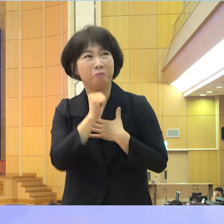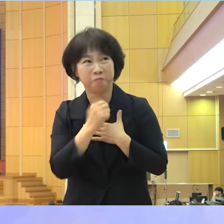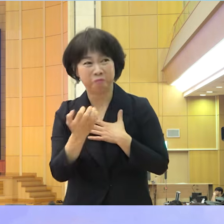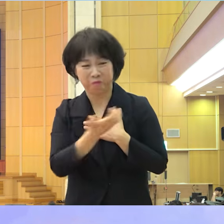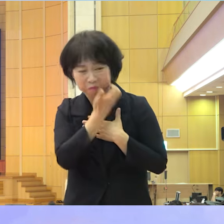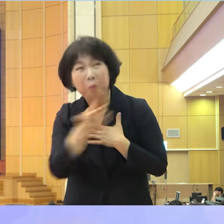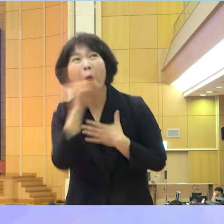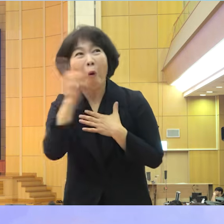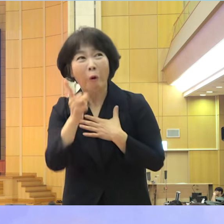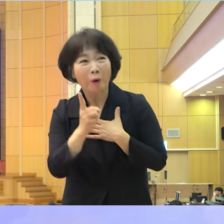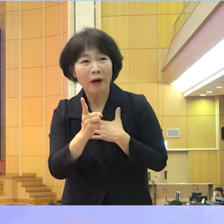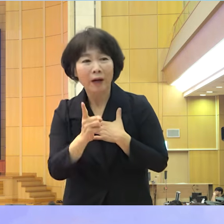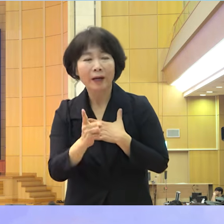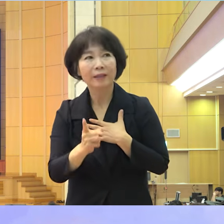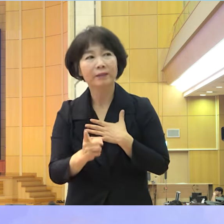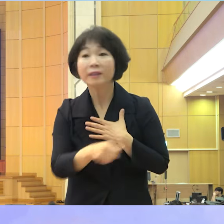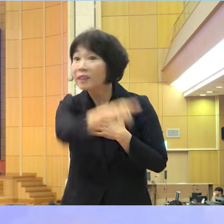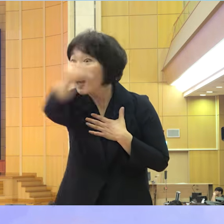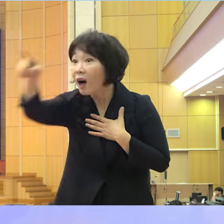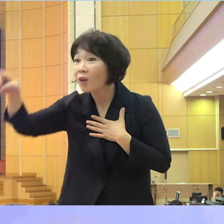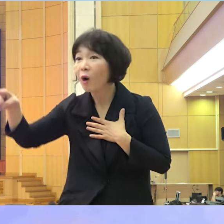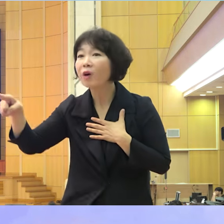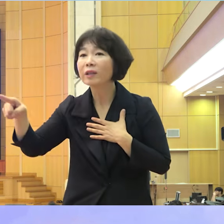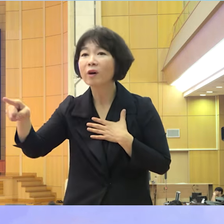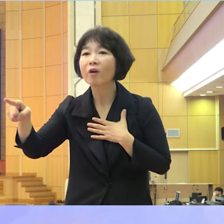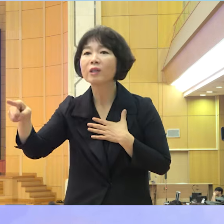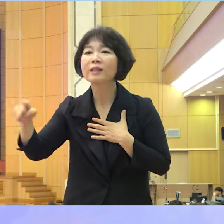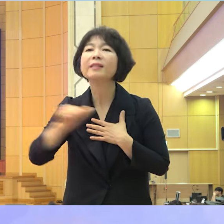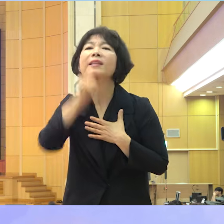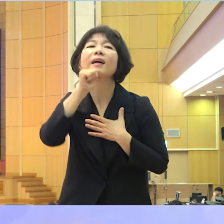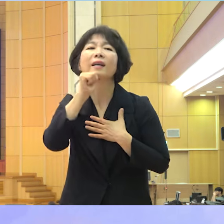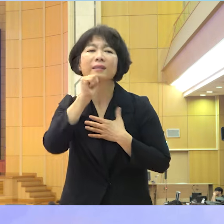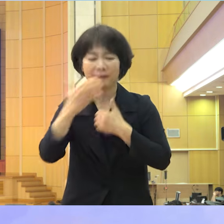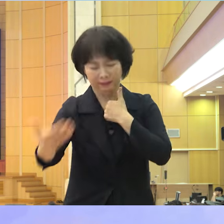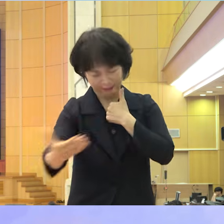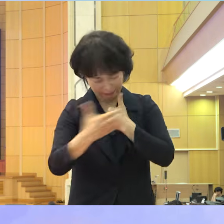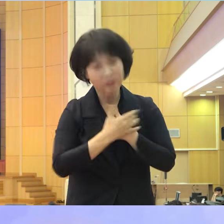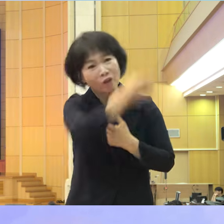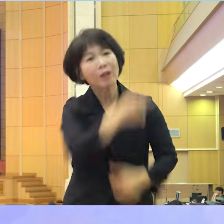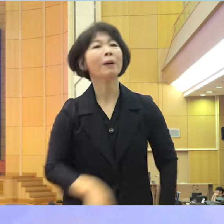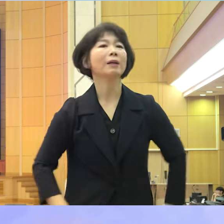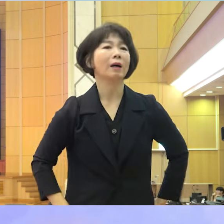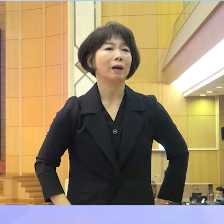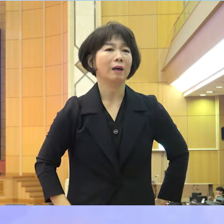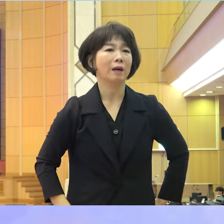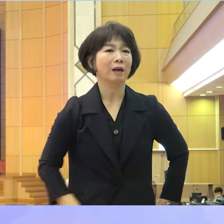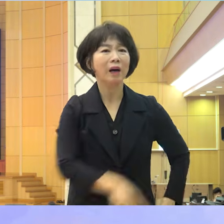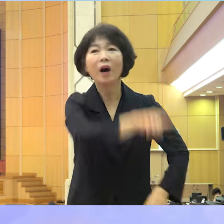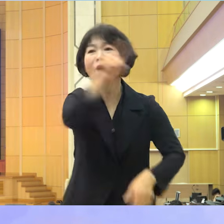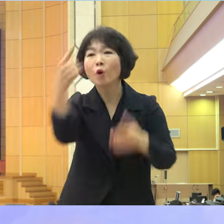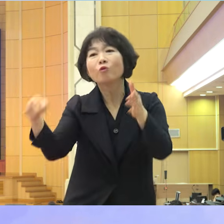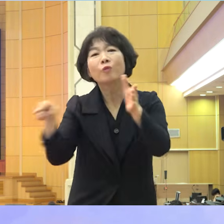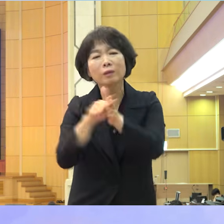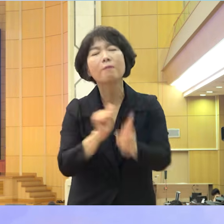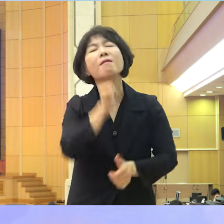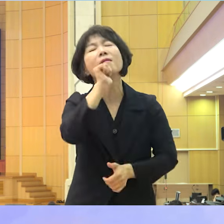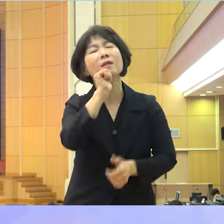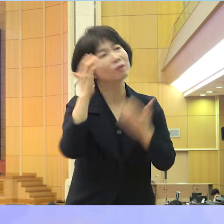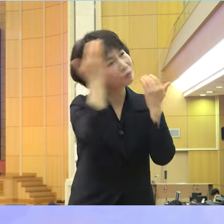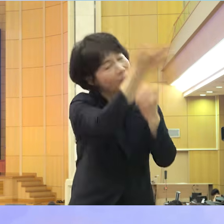우리를 더 부자되게 하려고. 부모님께서 먹을 거 먹지 못하시고 입을 거 입지 못하시고 그렇게 한